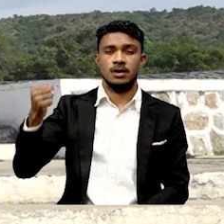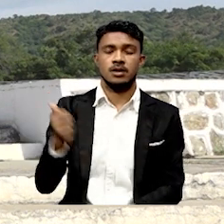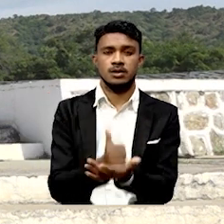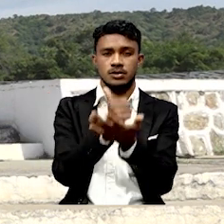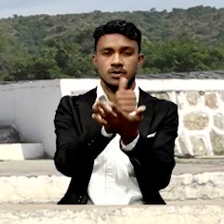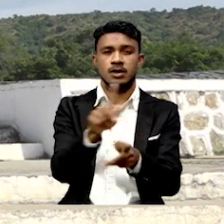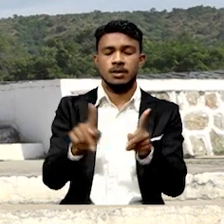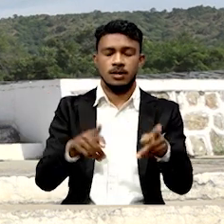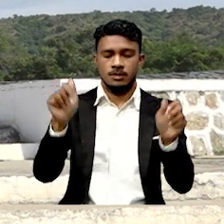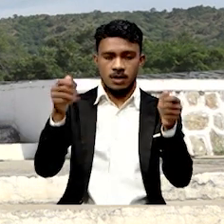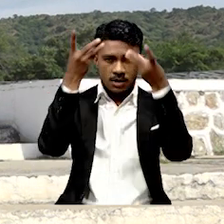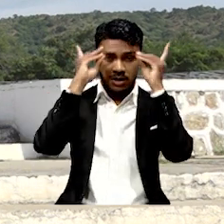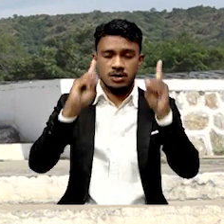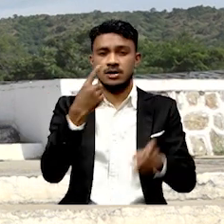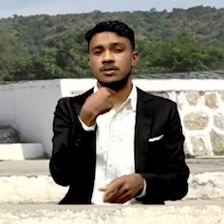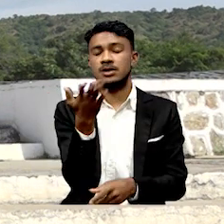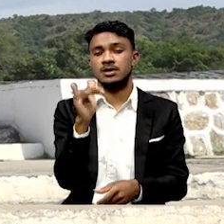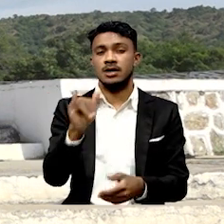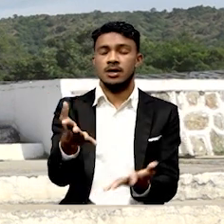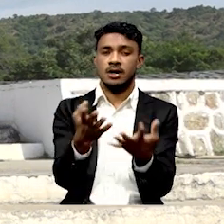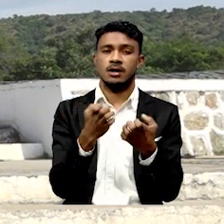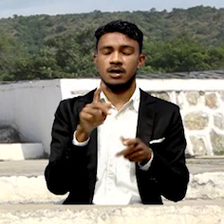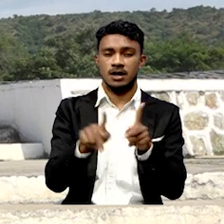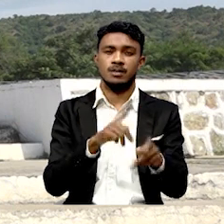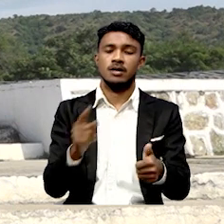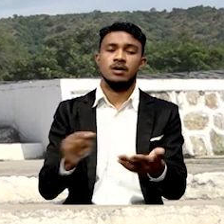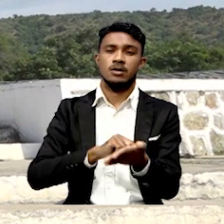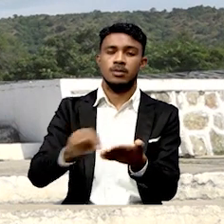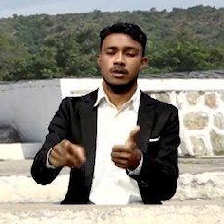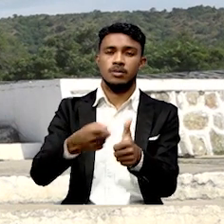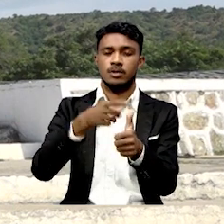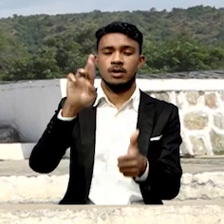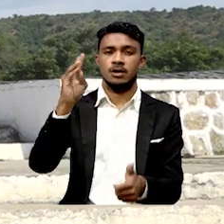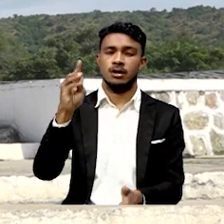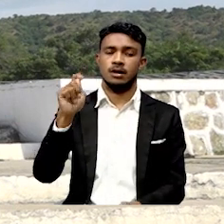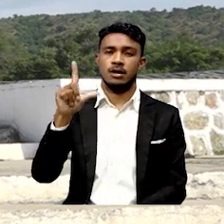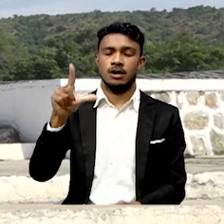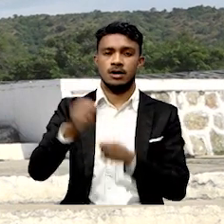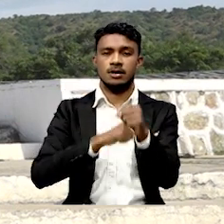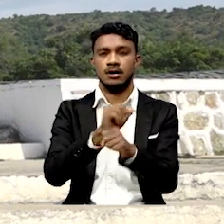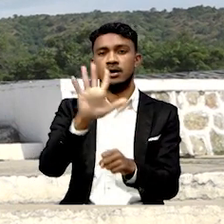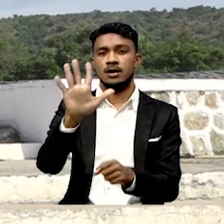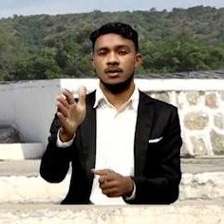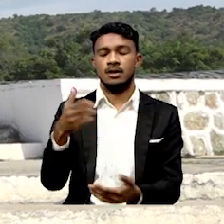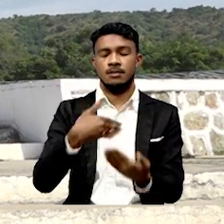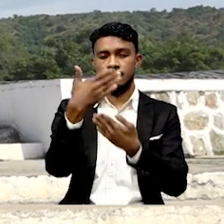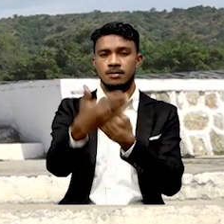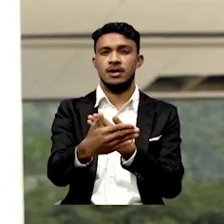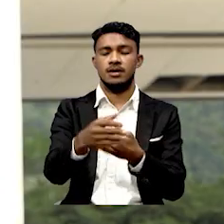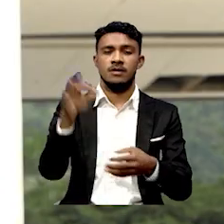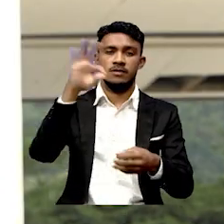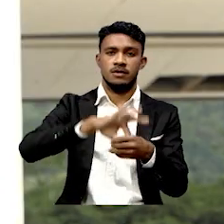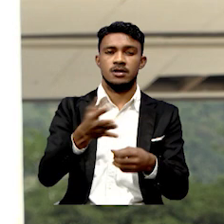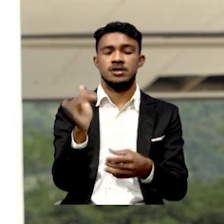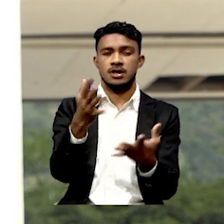beli desidi semak sirah karak sai ema numur primeru eri detali batinan 5 Mei. Votante sirah